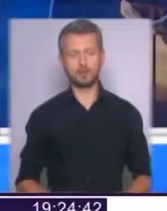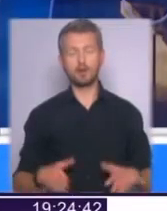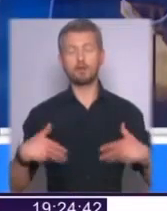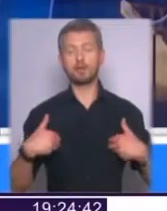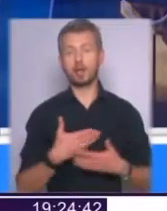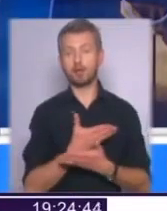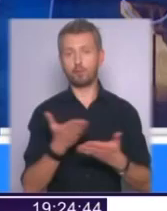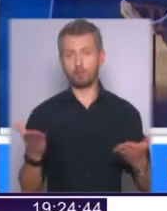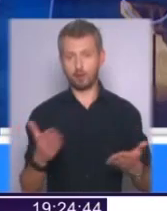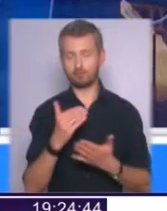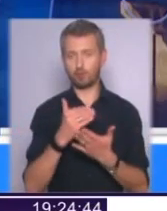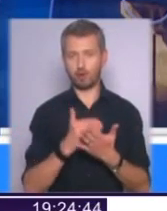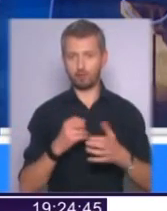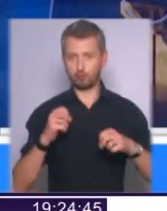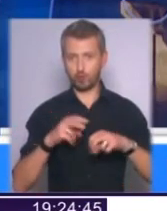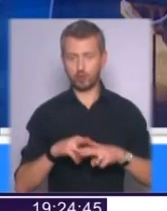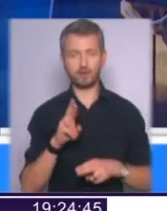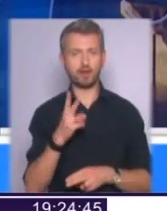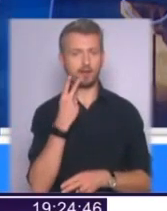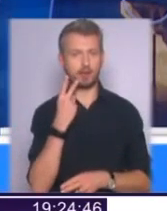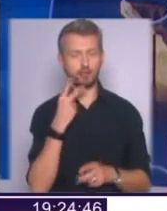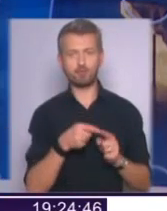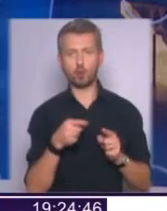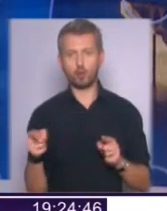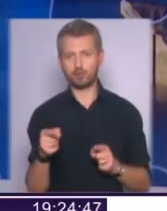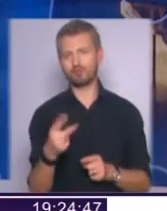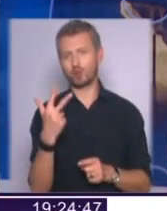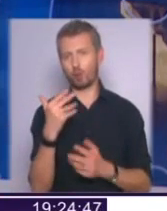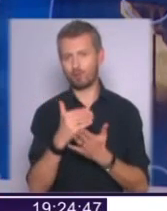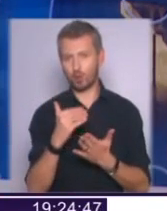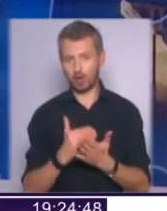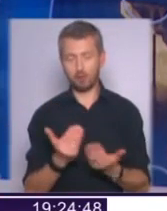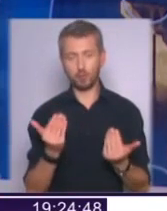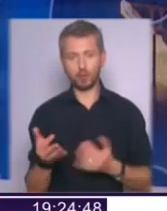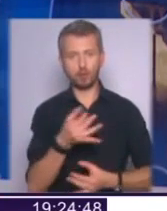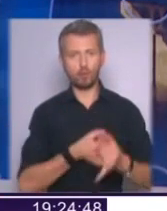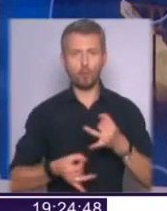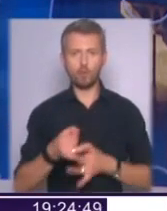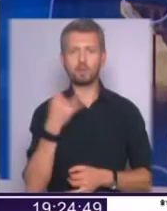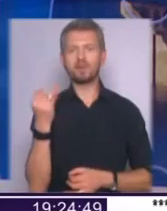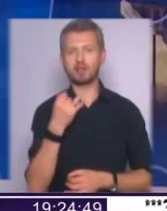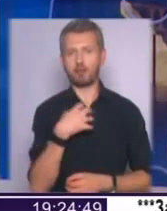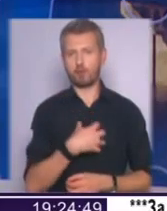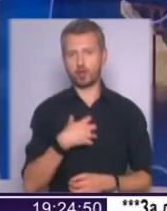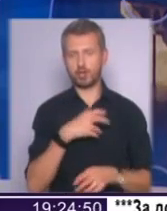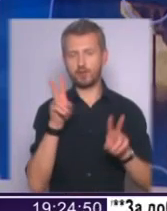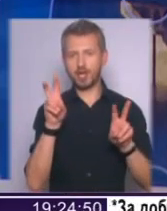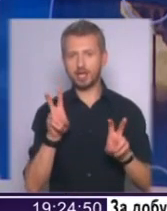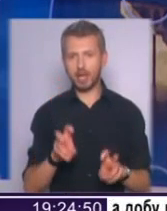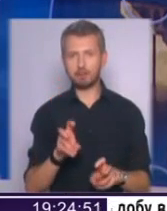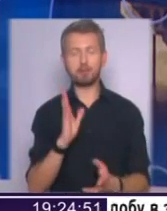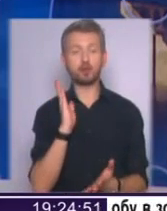Вітаємо вас у студії програми «Столиця». Як завжди, упродовж трьох ефірів, сьогодні ми обговоримо цікаві і важливі теми.